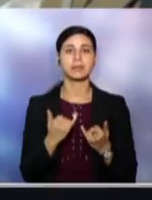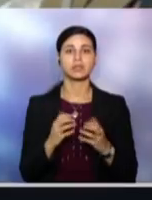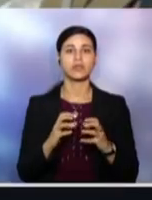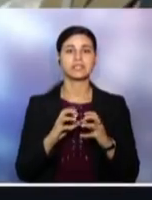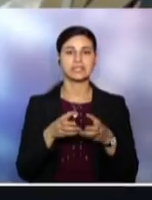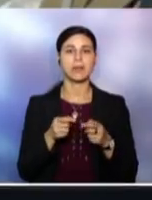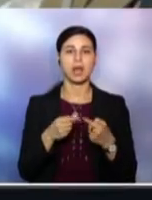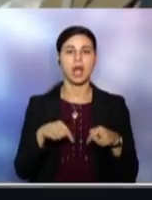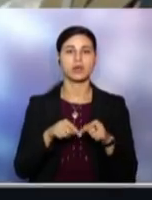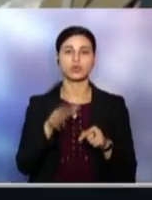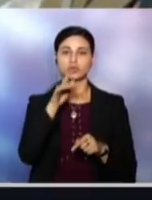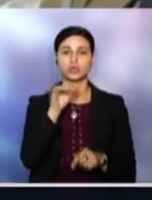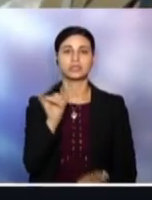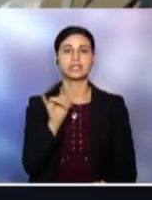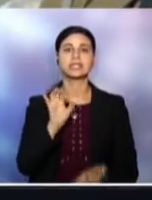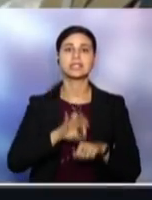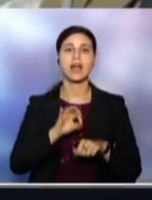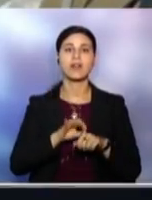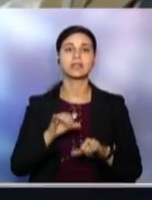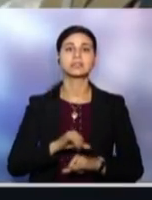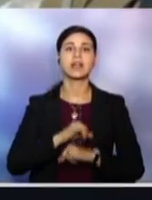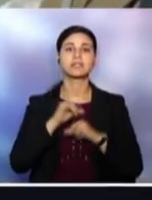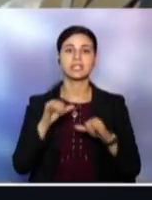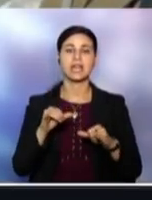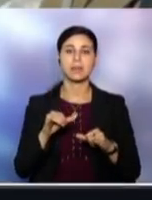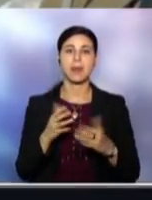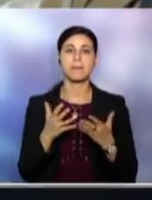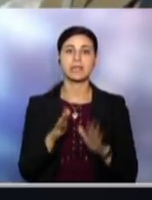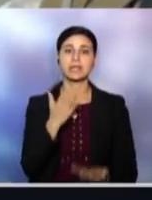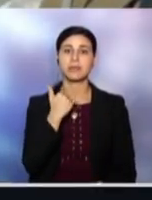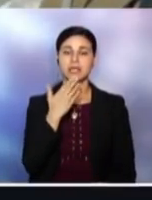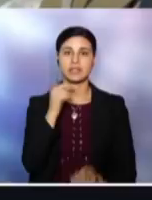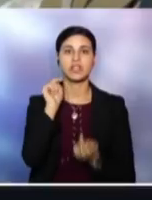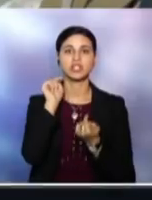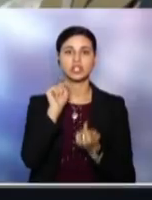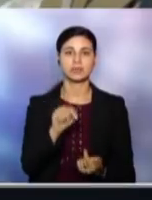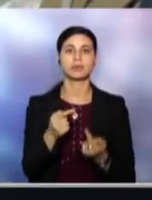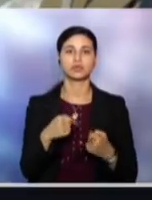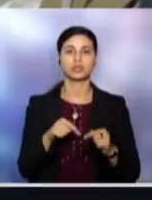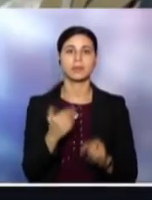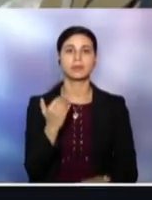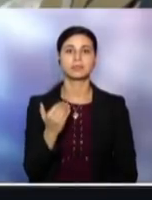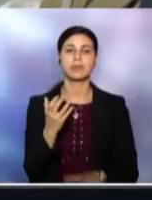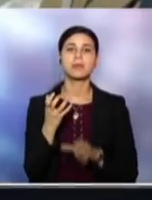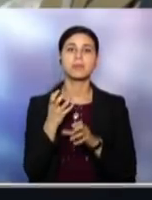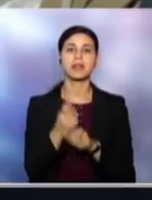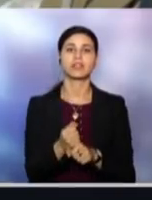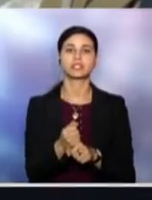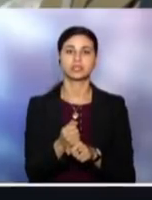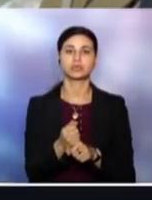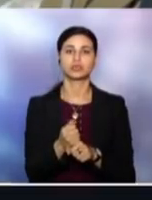სამყაროს პირობებში, სადაც დაავადების გავრცელება უფრო მარტივია, შესაბამისი უწყებების მიერ პრევენციული